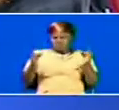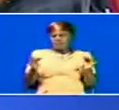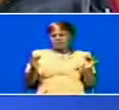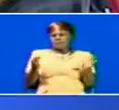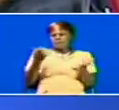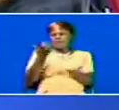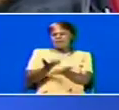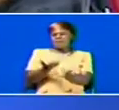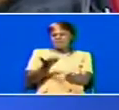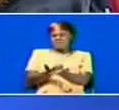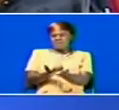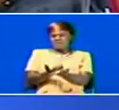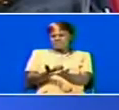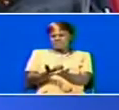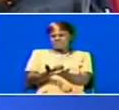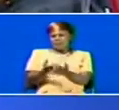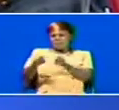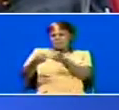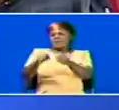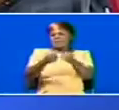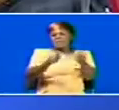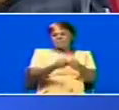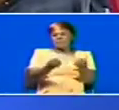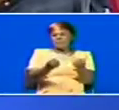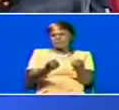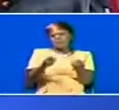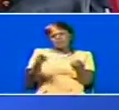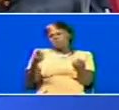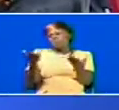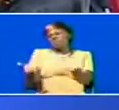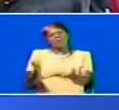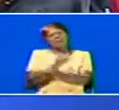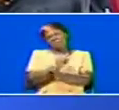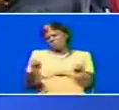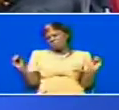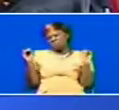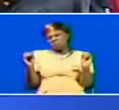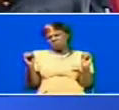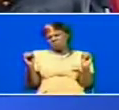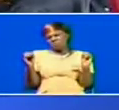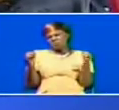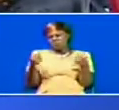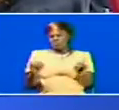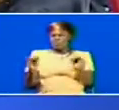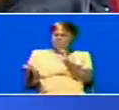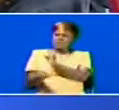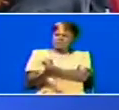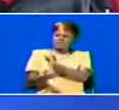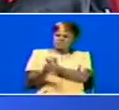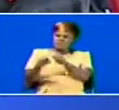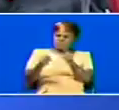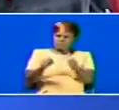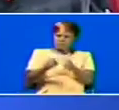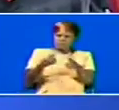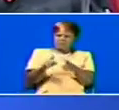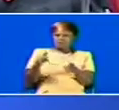ni ushahidi uliweza waliuvuruga, ikawa kwamba hutakuwa kwa wewe kwa kujaribu kueleza ulivuruga lakini